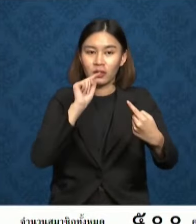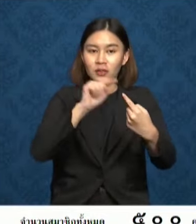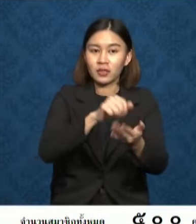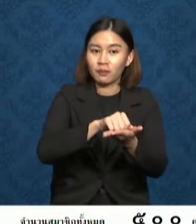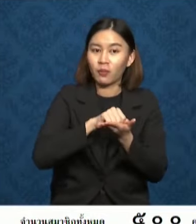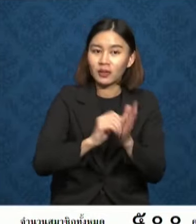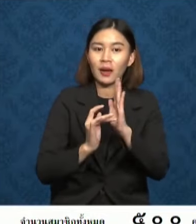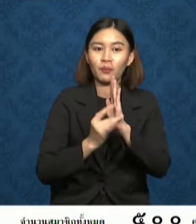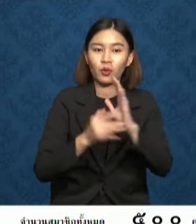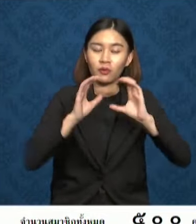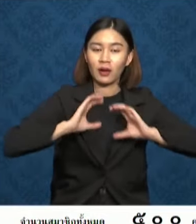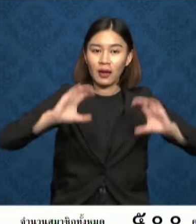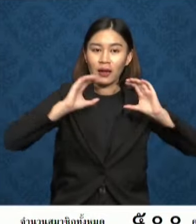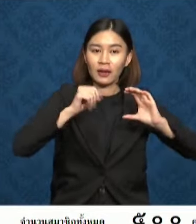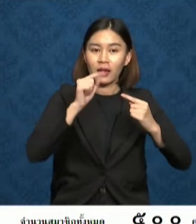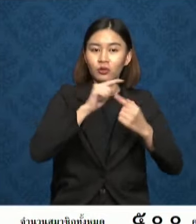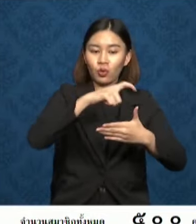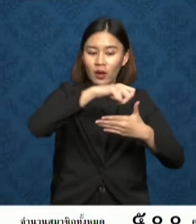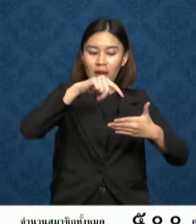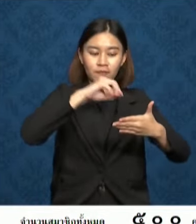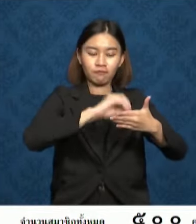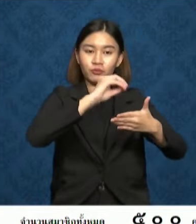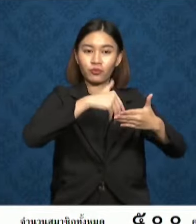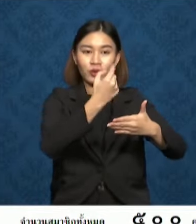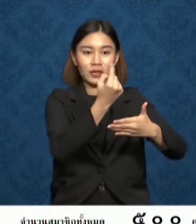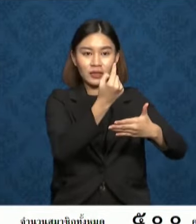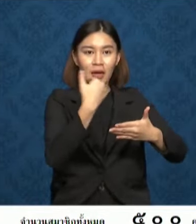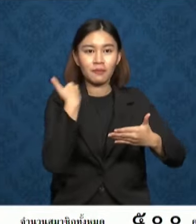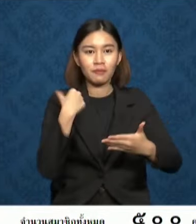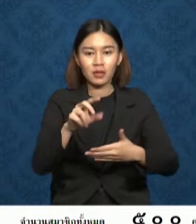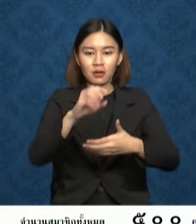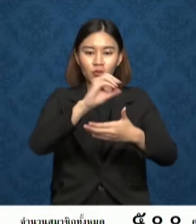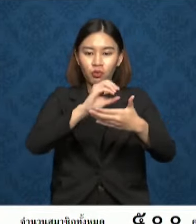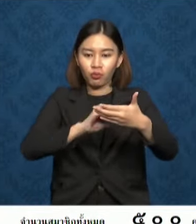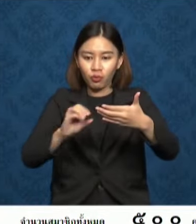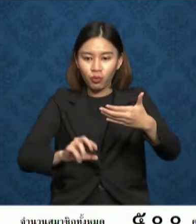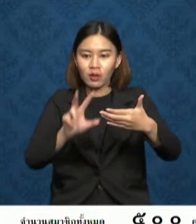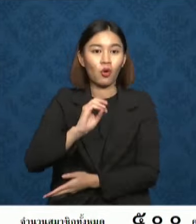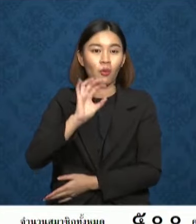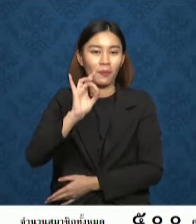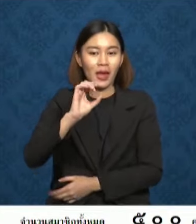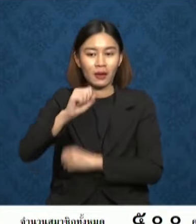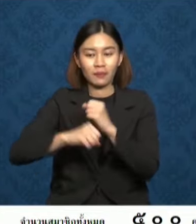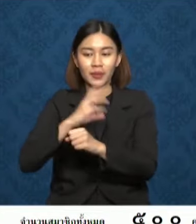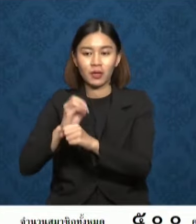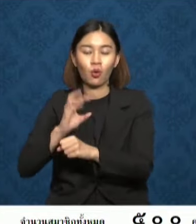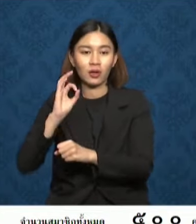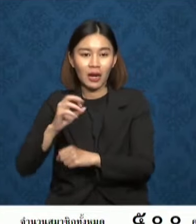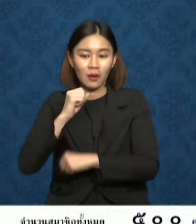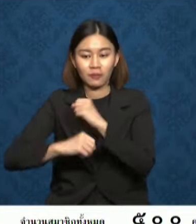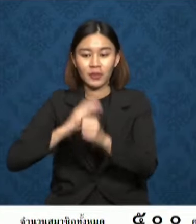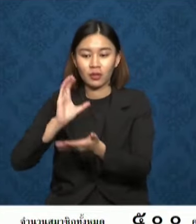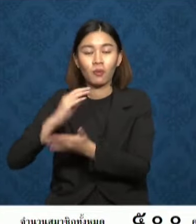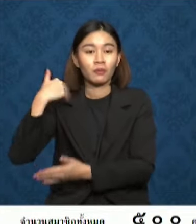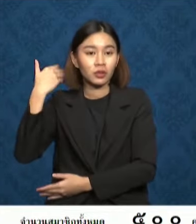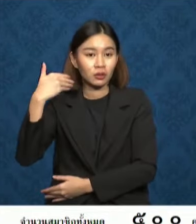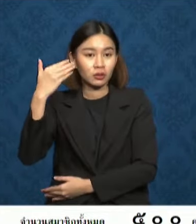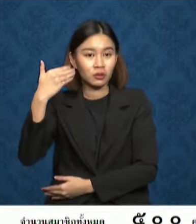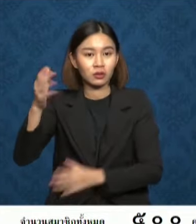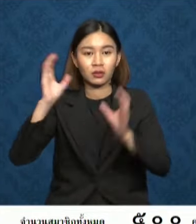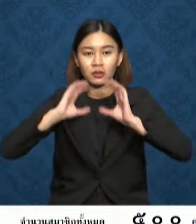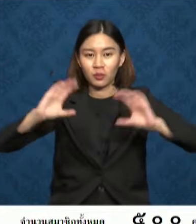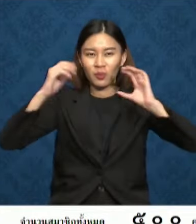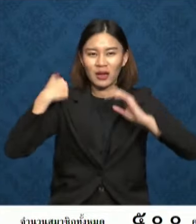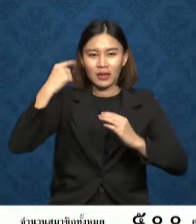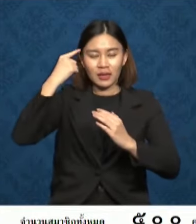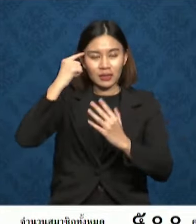บริการ Digital ภาครัฐจากแปนี้แอเดียวได้ ไมใช่มี 3-400 แอป สร้างใหม่ไมรู้จบปงบประมาณถถไป ที่รัฐบาจะม